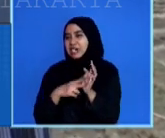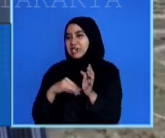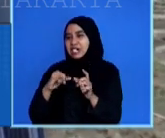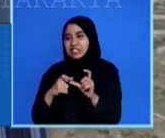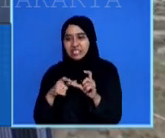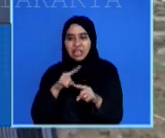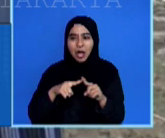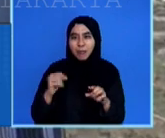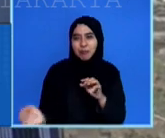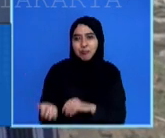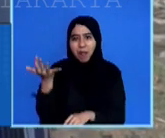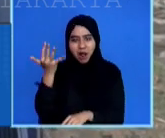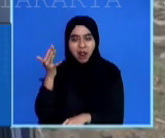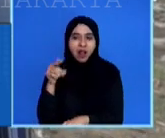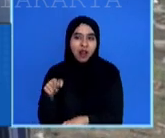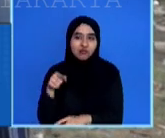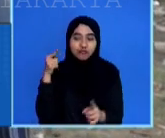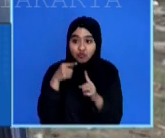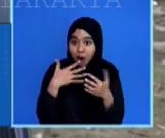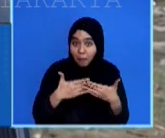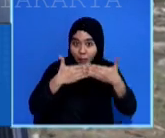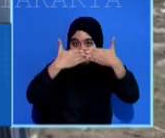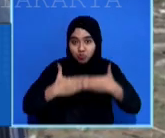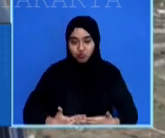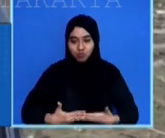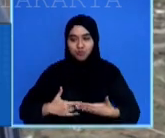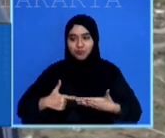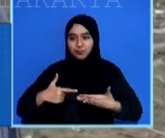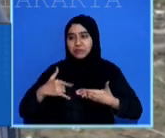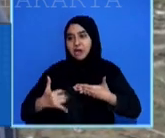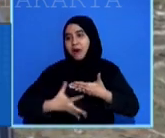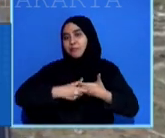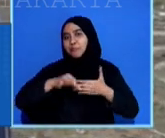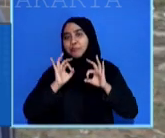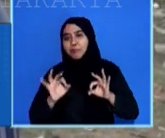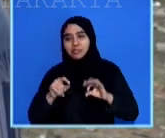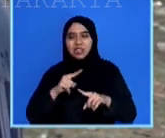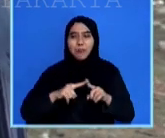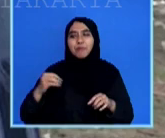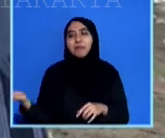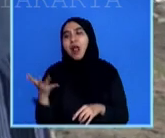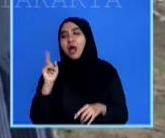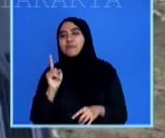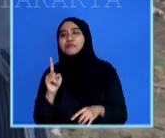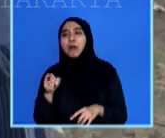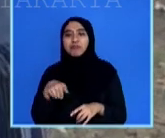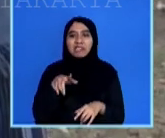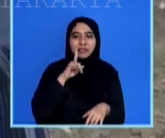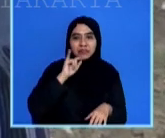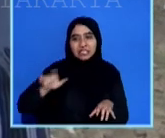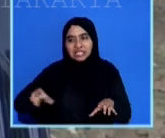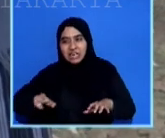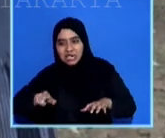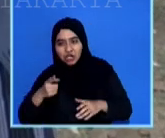berubah menjadi bendung tetap. Tapi harus mendesain ulang keseluruhan dari saluran irigasi yang ada di Mejing